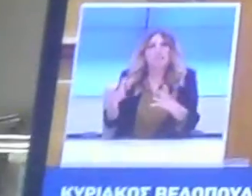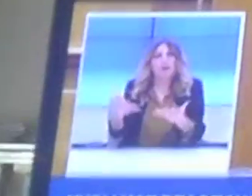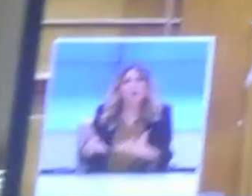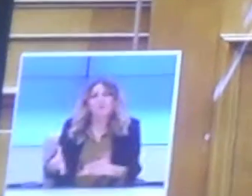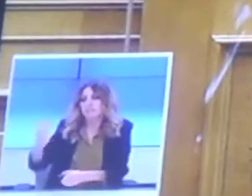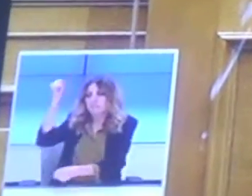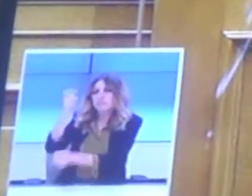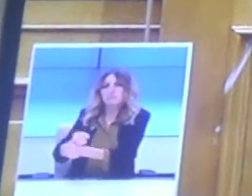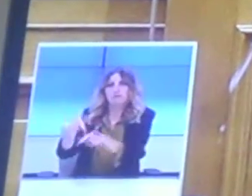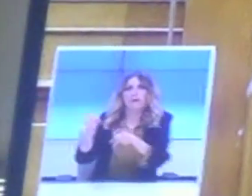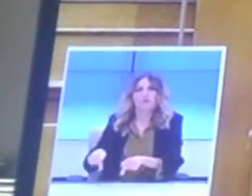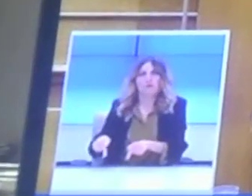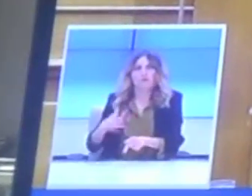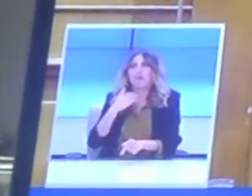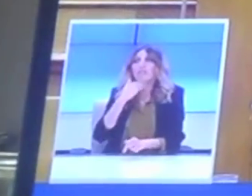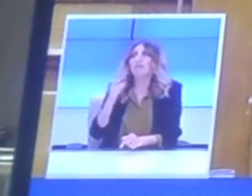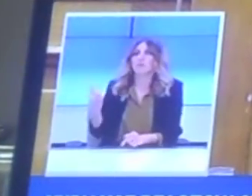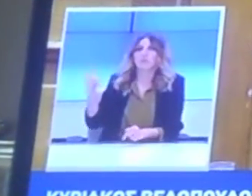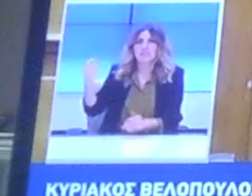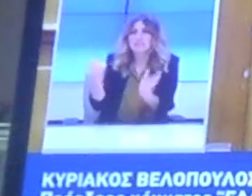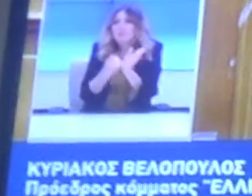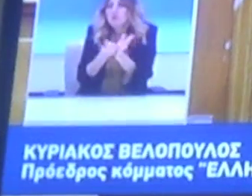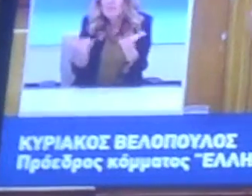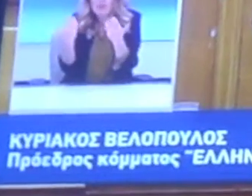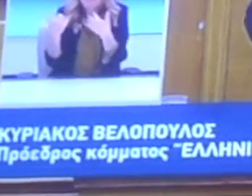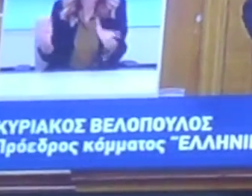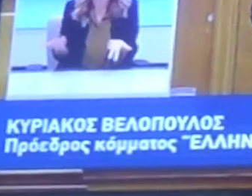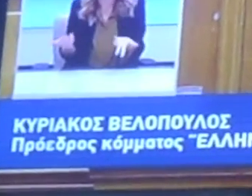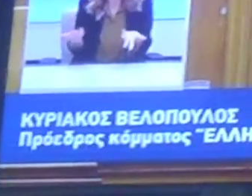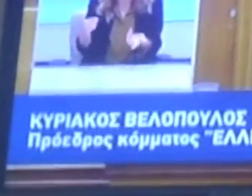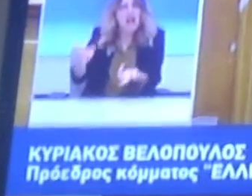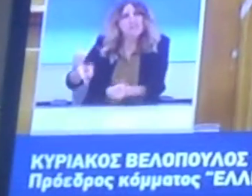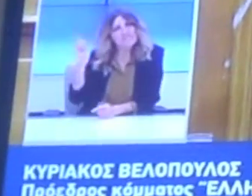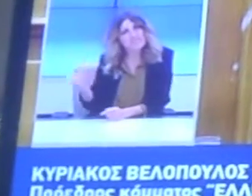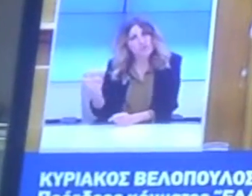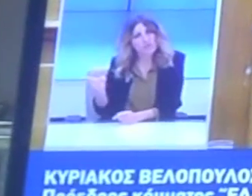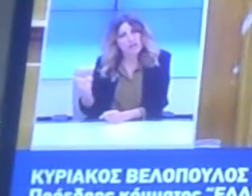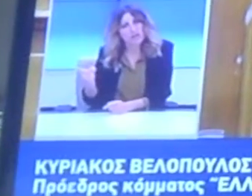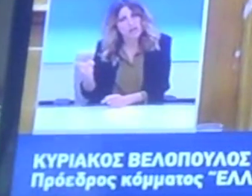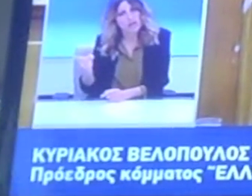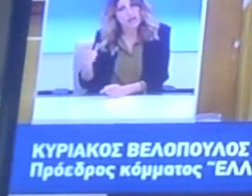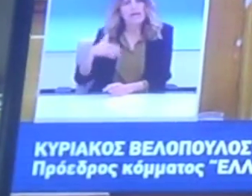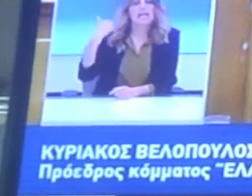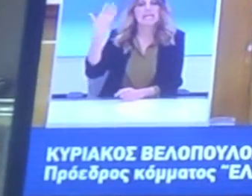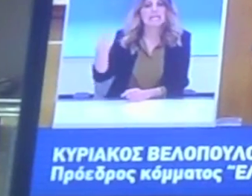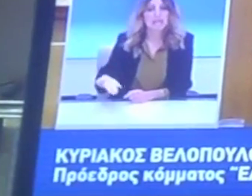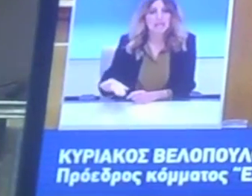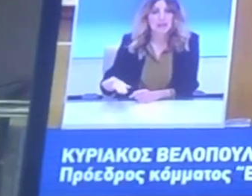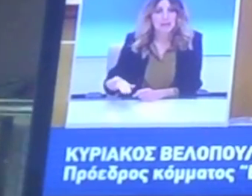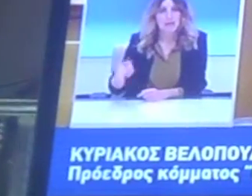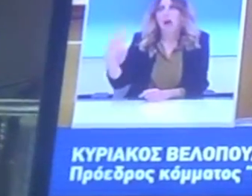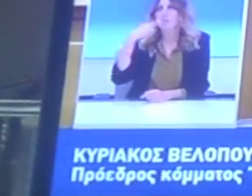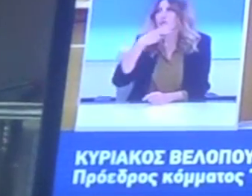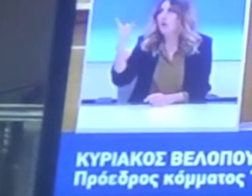εγώ. Και έρχεται μετά ο Μακρό, έρχεται ο Ρουμάνος πρόεδρος, έχει τον Καναδό στο Ναδιά σου. Γιατί αυτή η